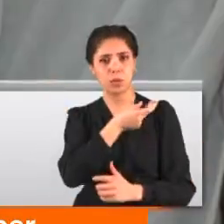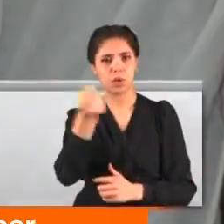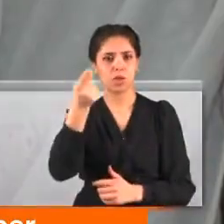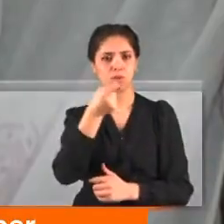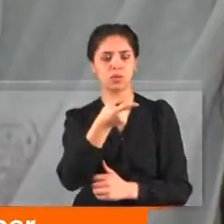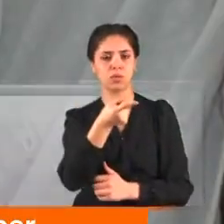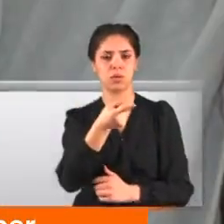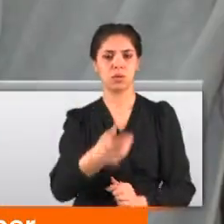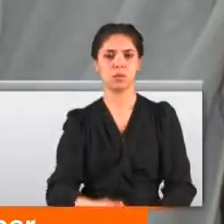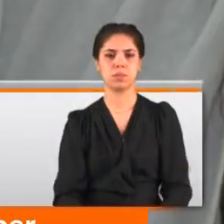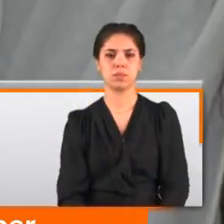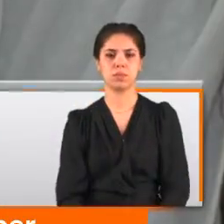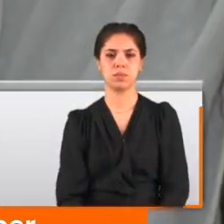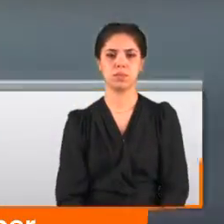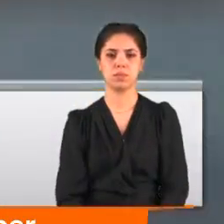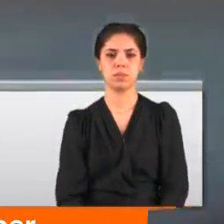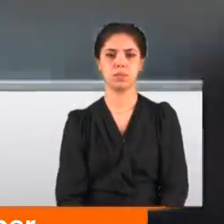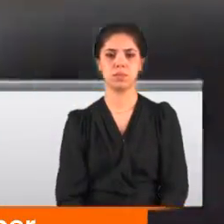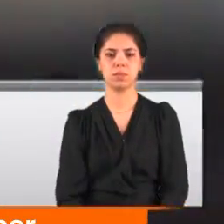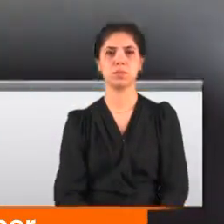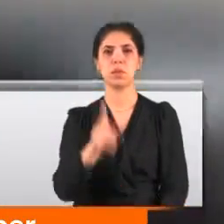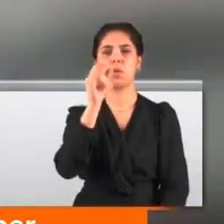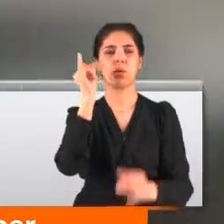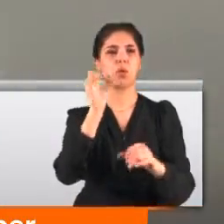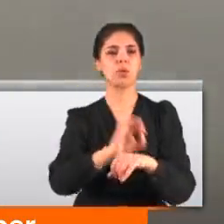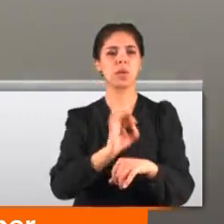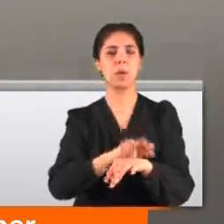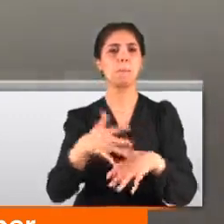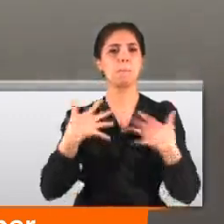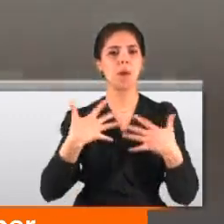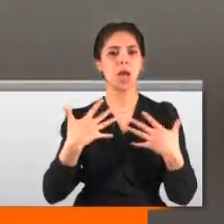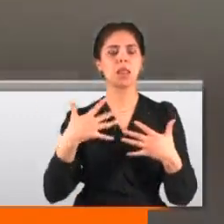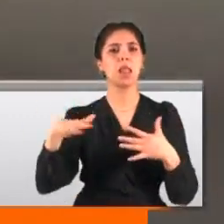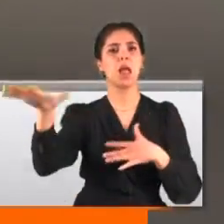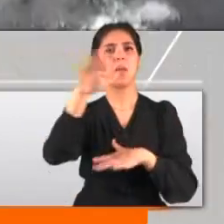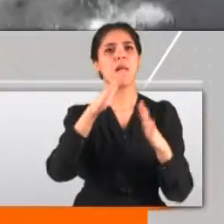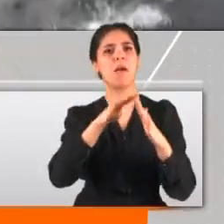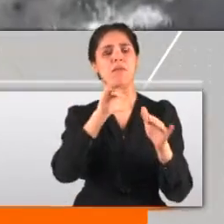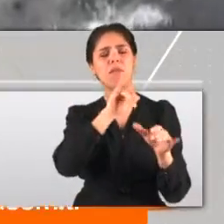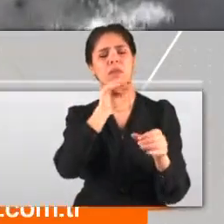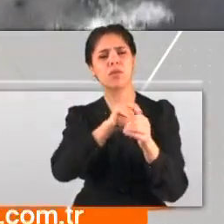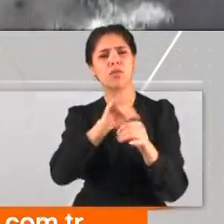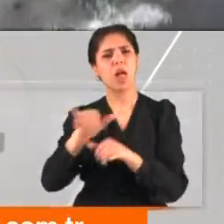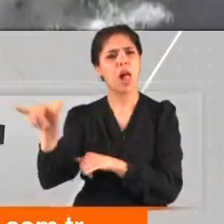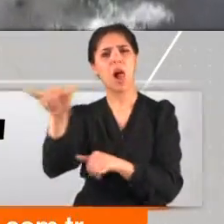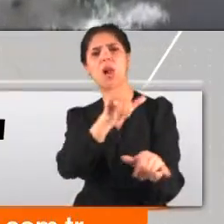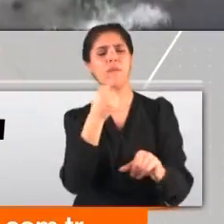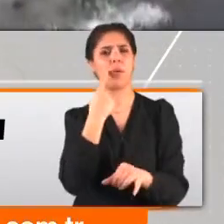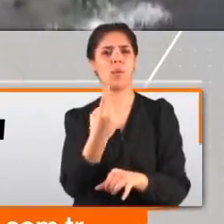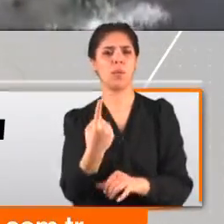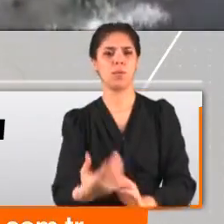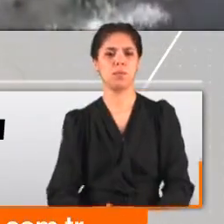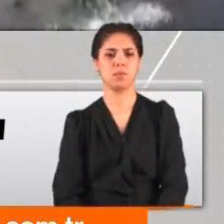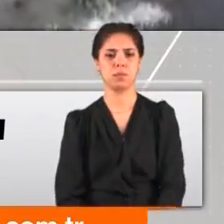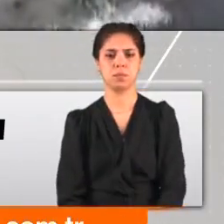Allah'ım düşmanıma böyle bir şey vermesin. Dehşet anlarında yaşanan panik hemen her evde aynıydı. Birbirimize sarılarak bekledik